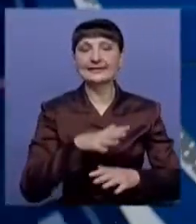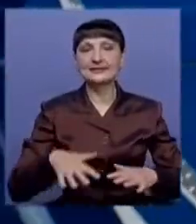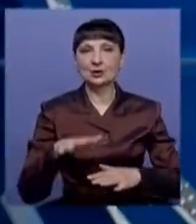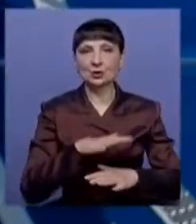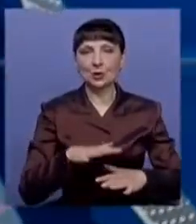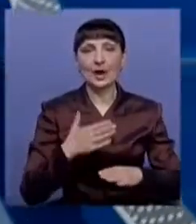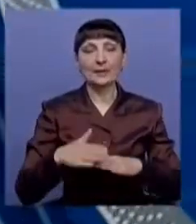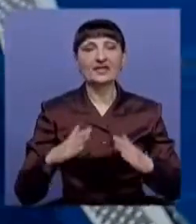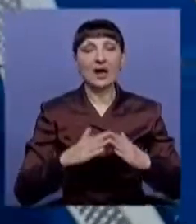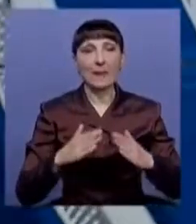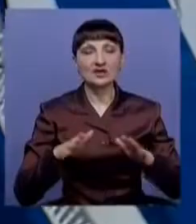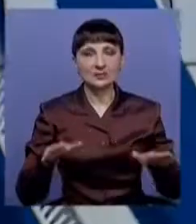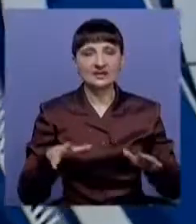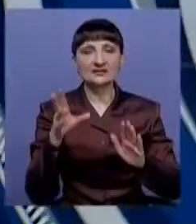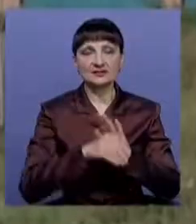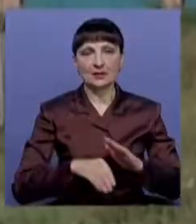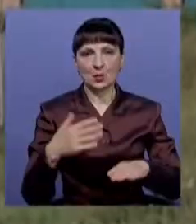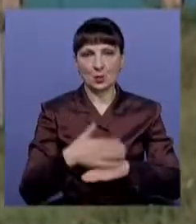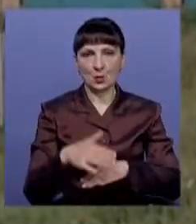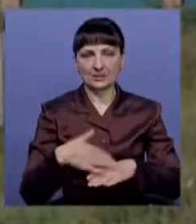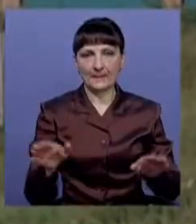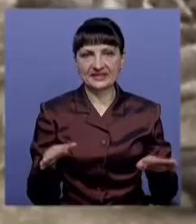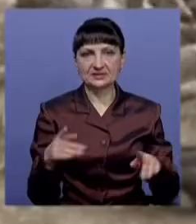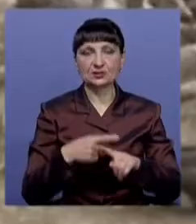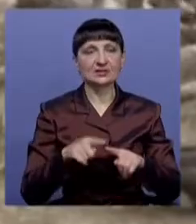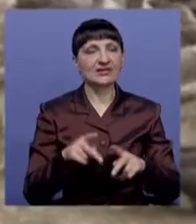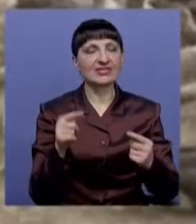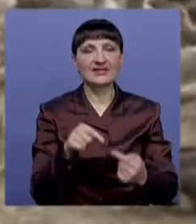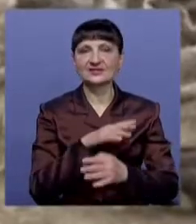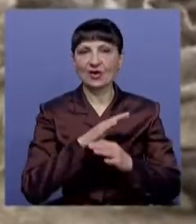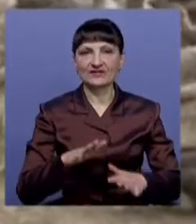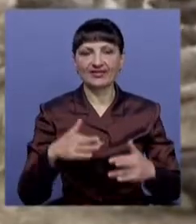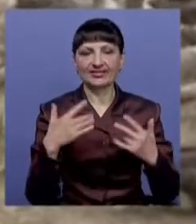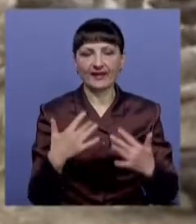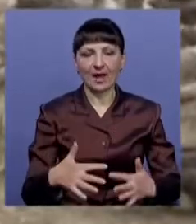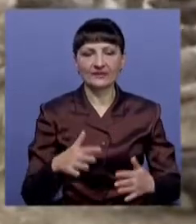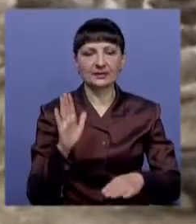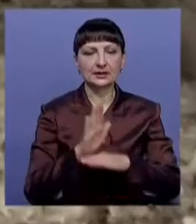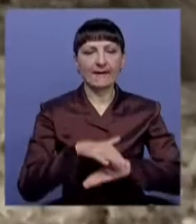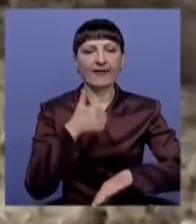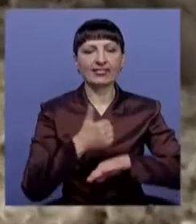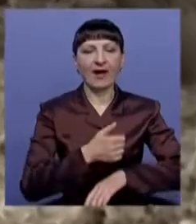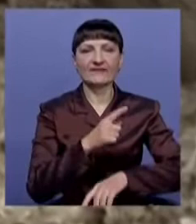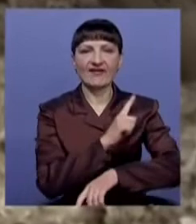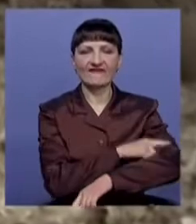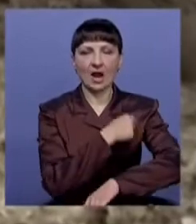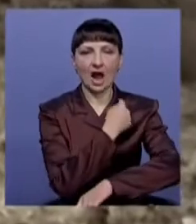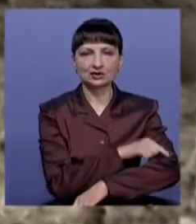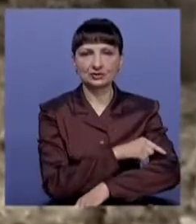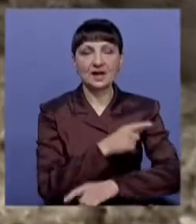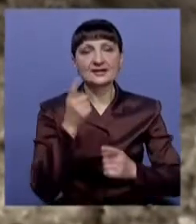помимо домашних содержались и дикие птицы, что является полным несоответствием требованиям постановления главного ветврача,